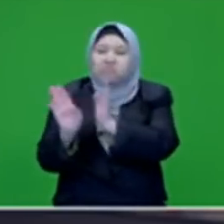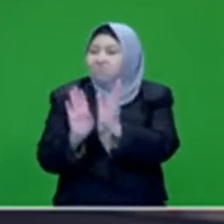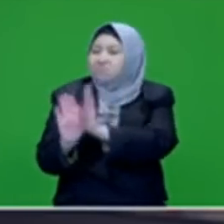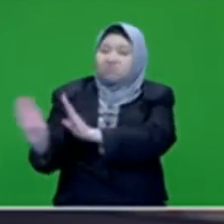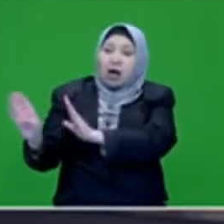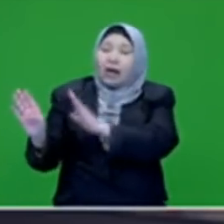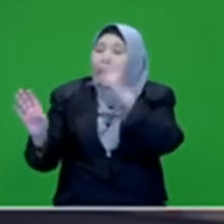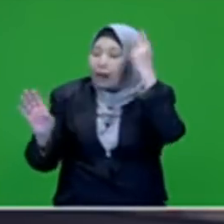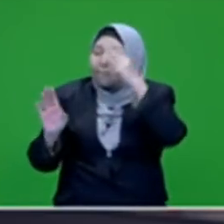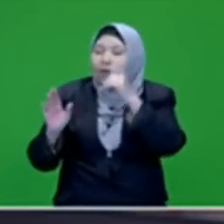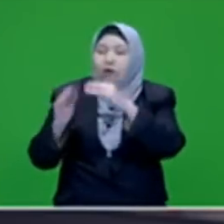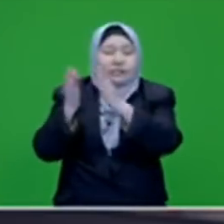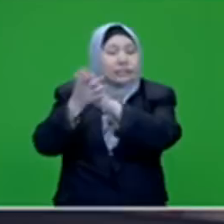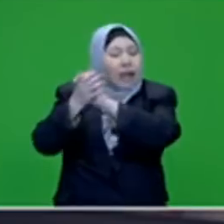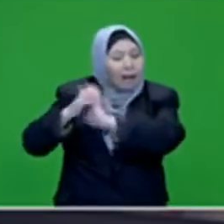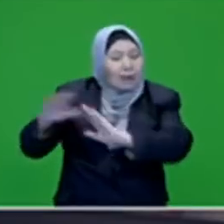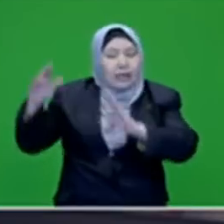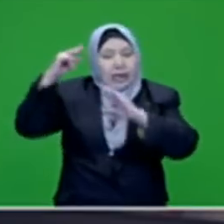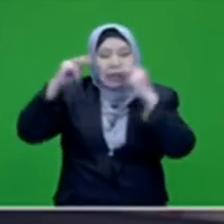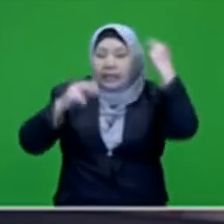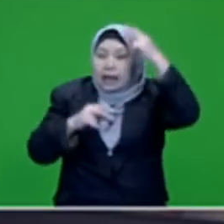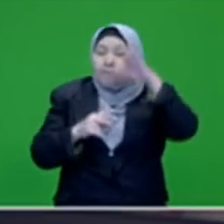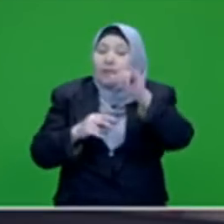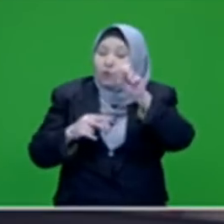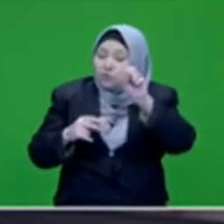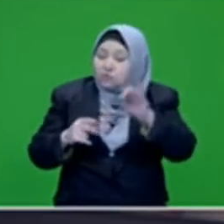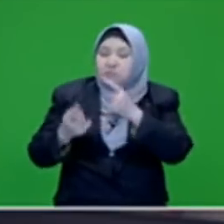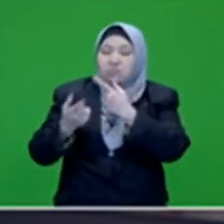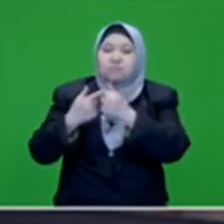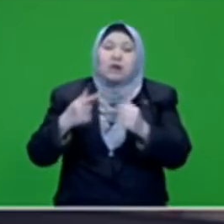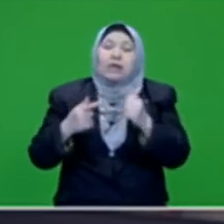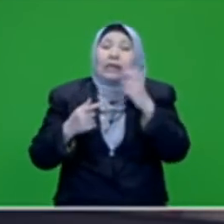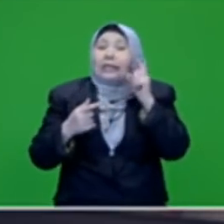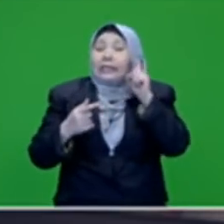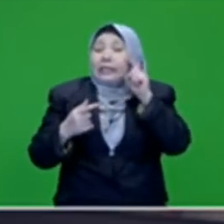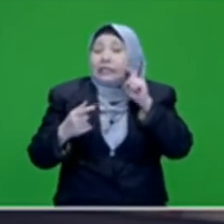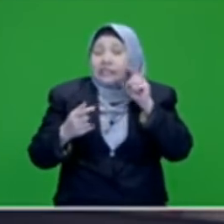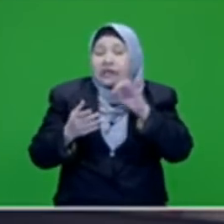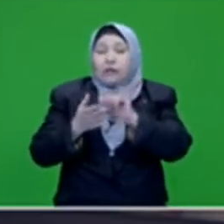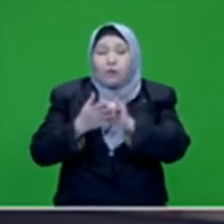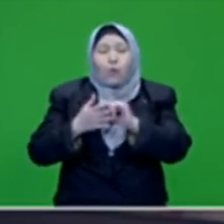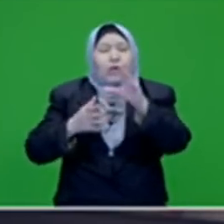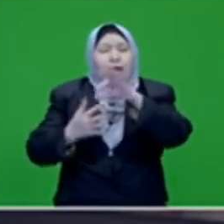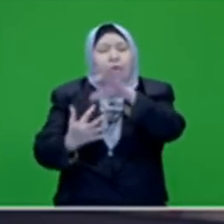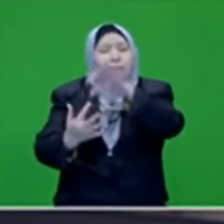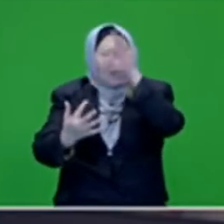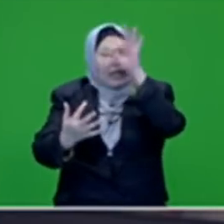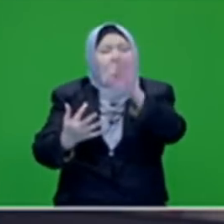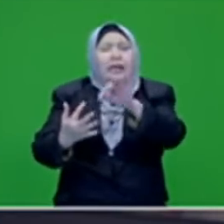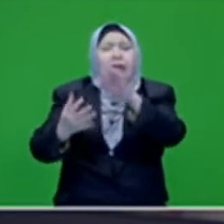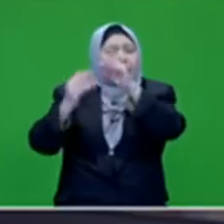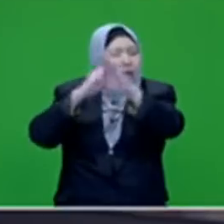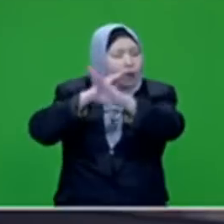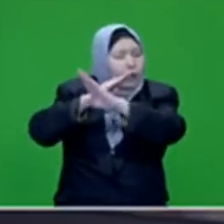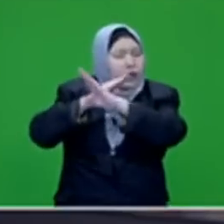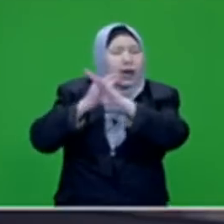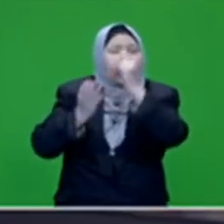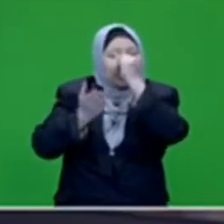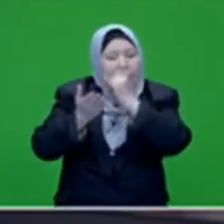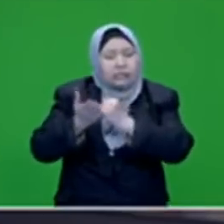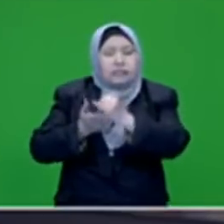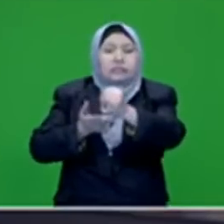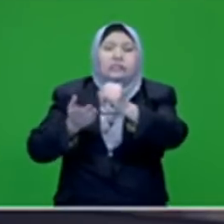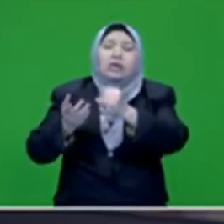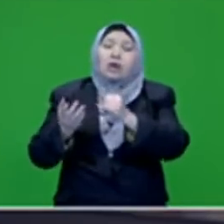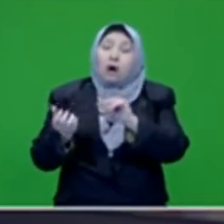Yusuf, termasuk hamba kami, al-mukhlasin, yang dipilih, yang dilindungi, yang diikhlaskan oleh Allah Subhanahu wa